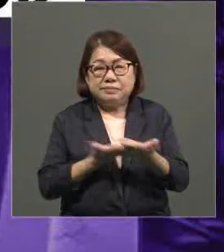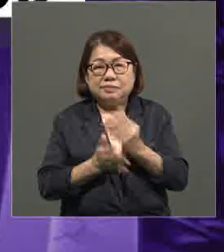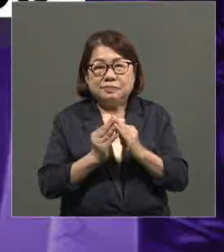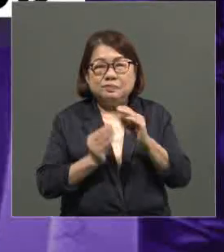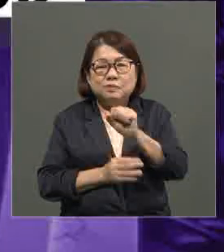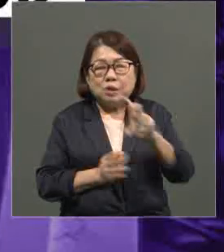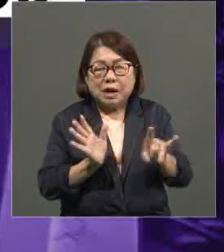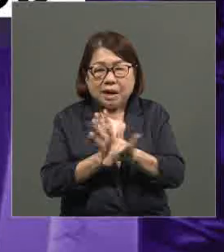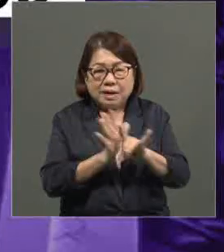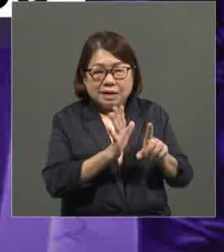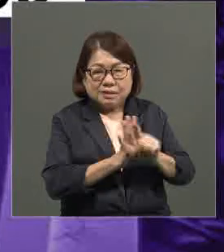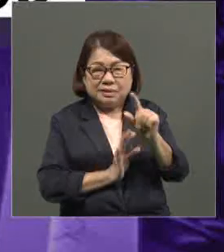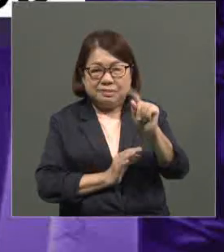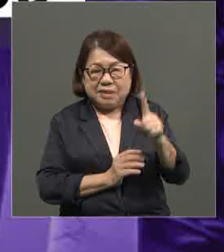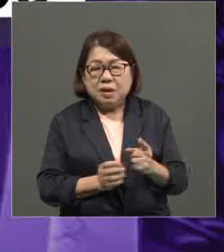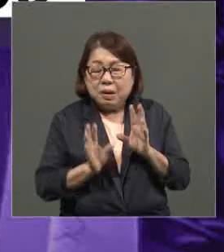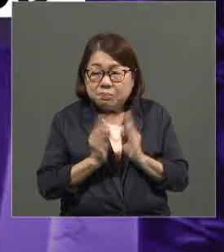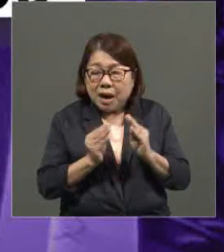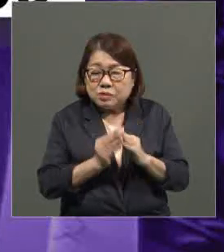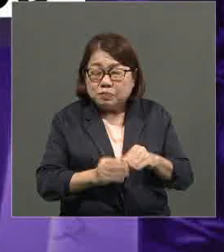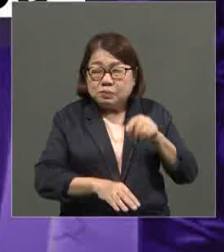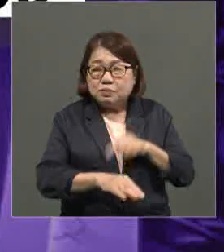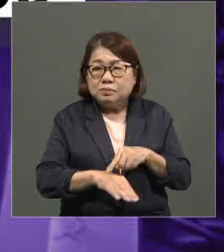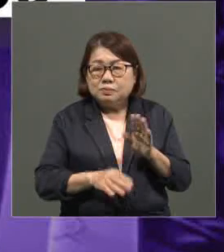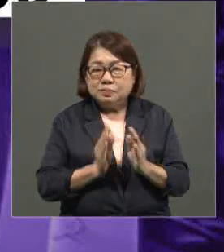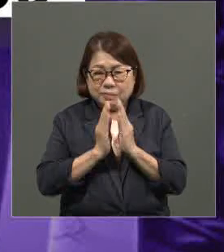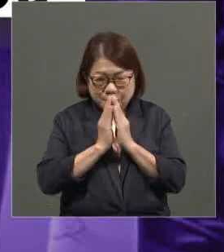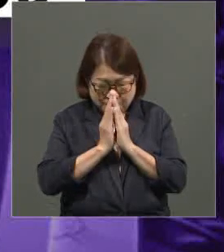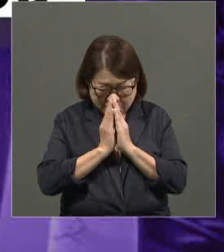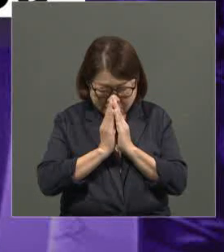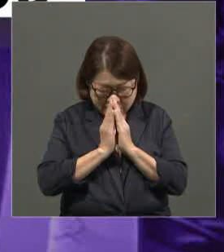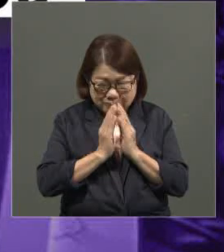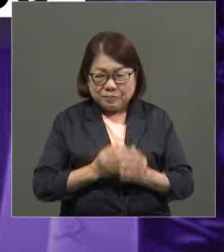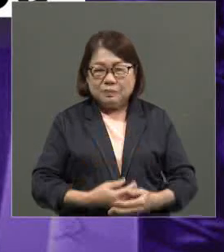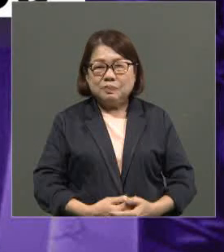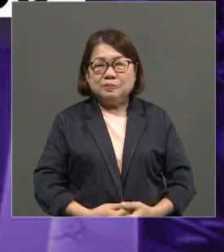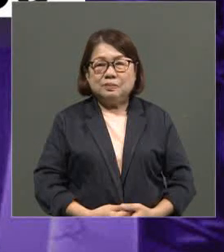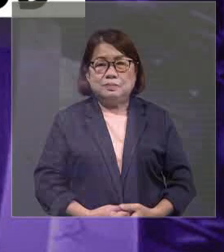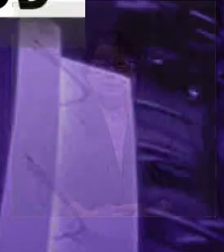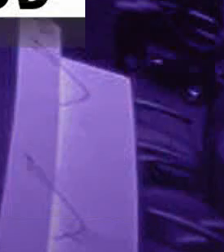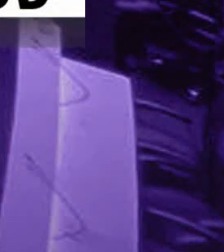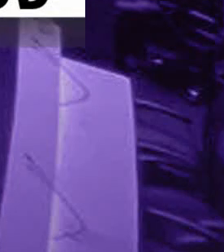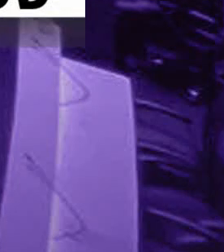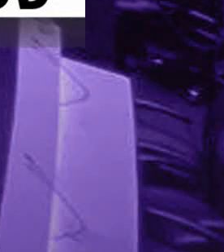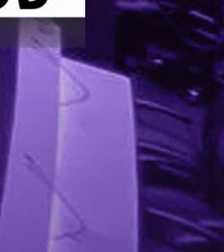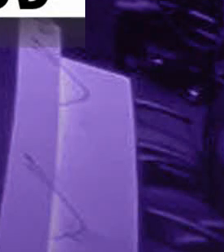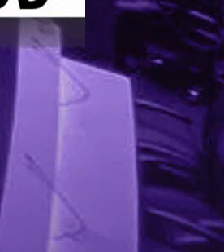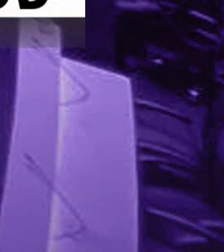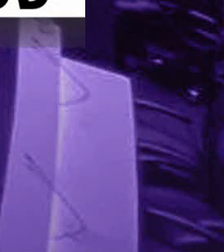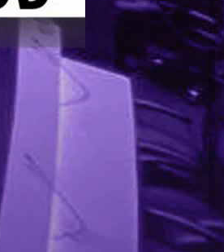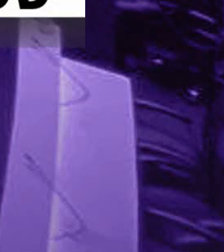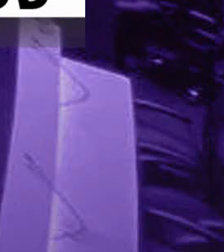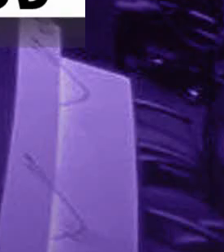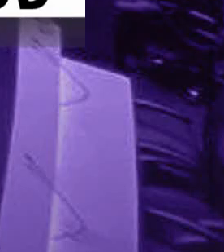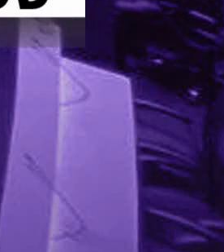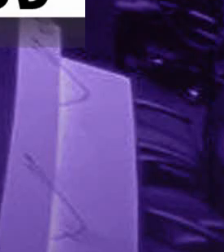ไปทั้งหมดเนี่ย 21ครั้งใช้เวลาประชุมไปทั้งหมด 123ชมง 30นาทีนะฮะมีสมาชิกขอปรึกษาหารือก่อน